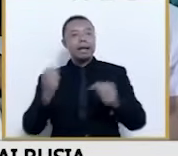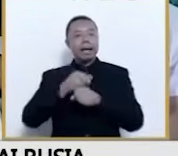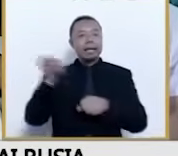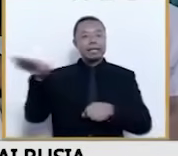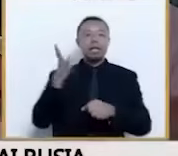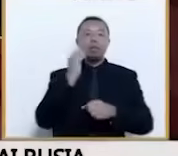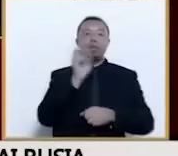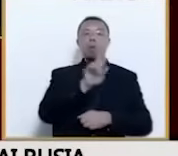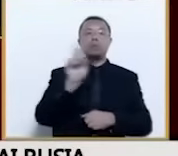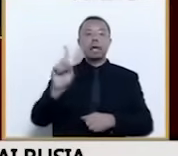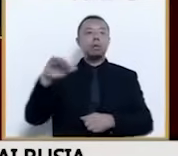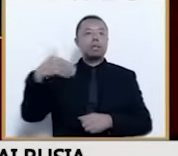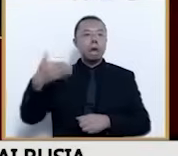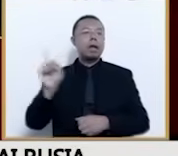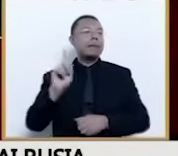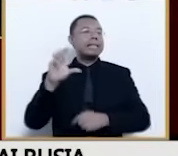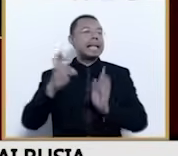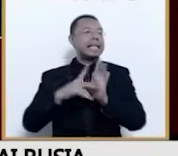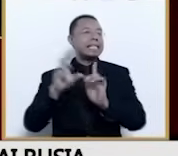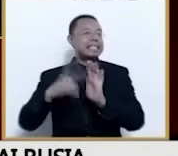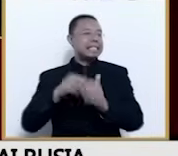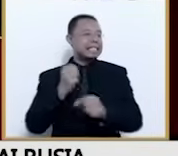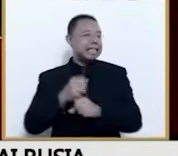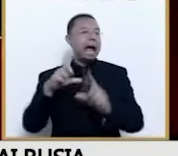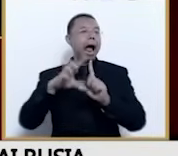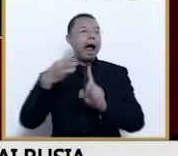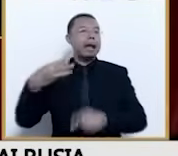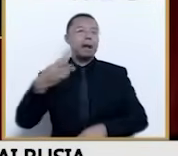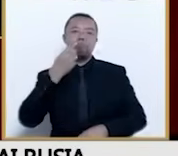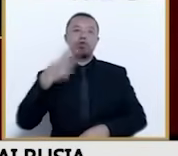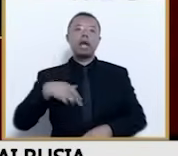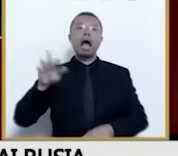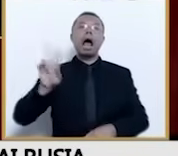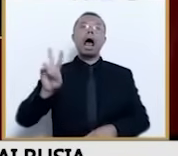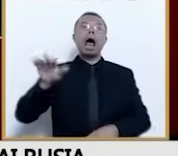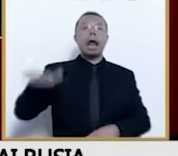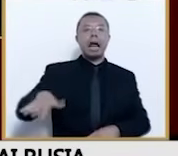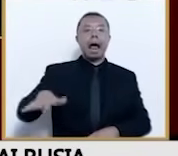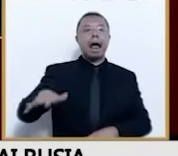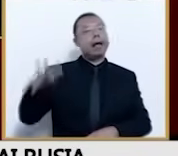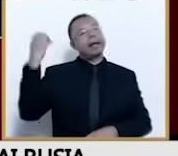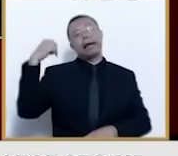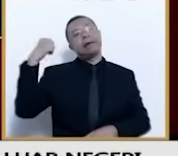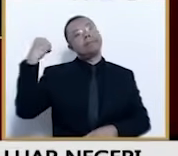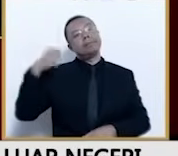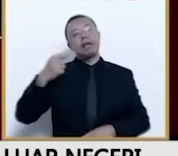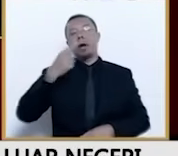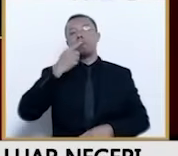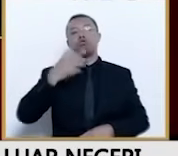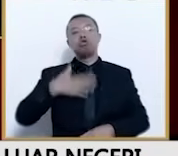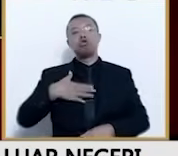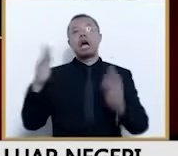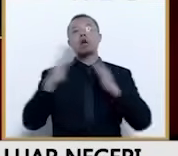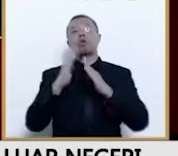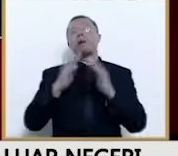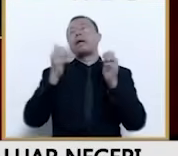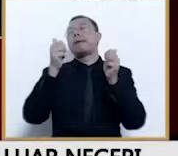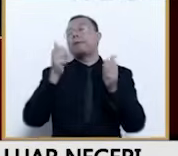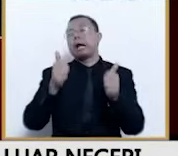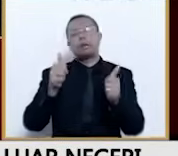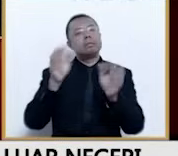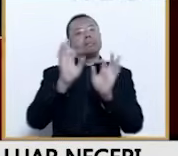21 tahun di Cilincing. Mbak Ade ini punya dua anak, tidak mampu memiliki hunian yang